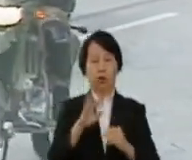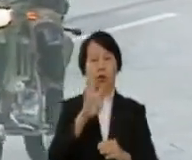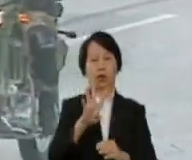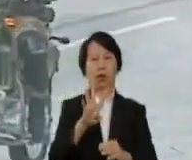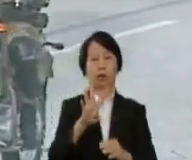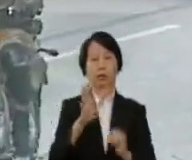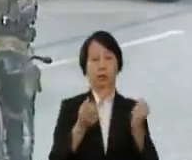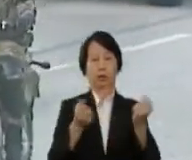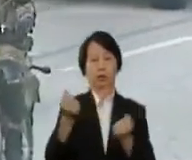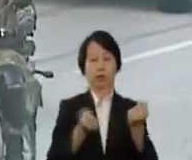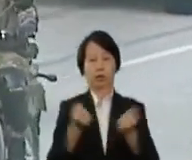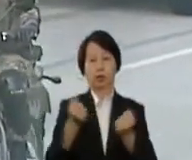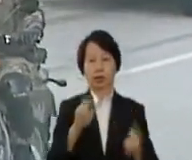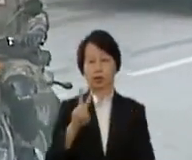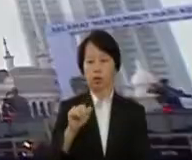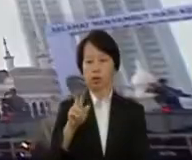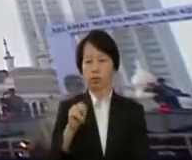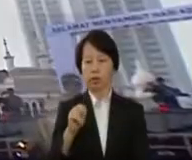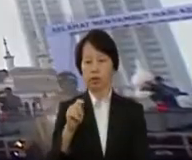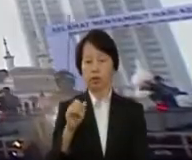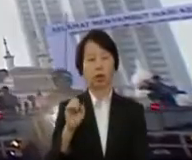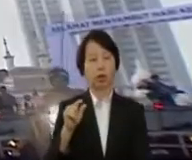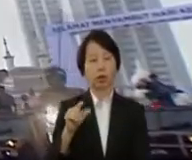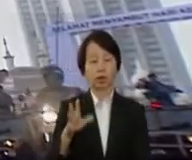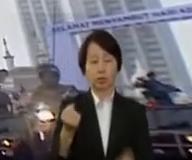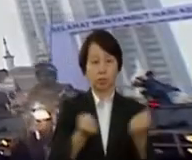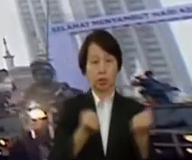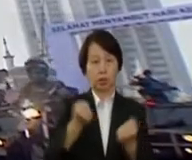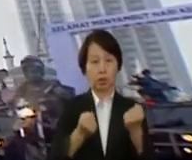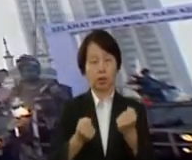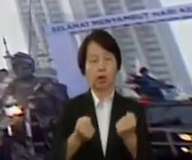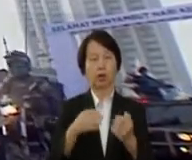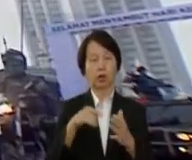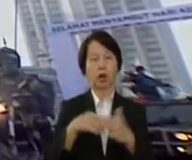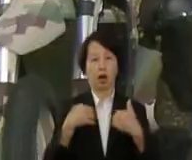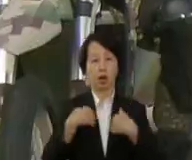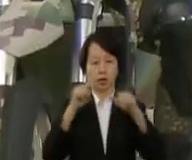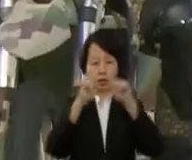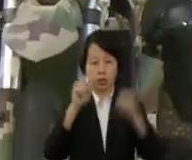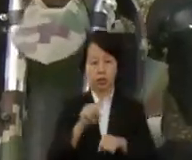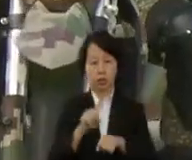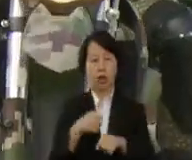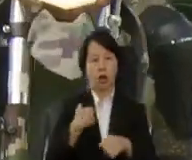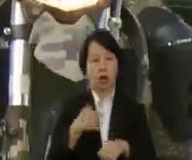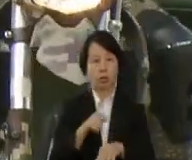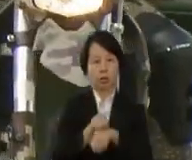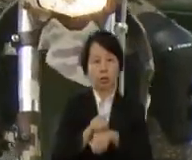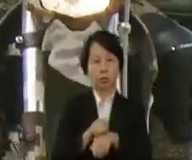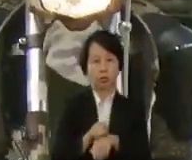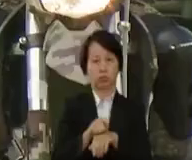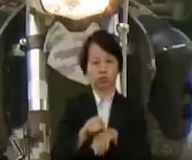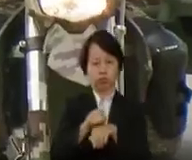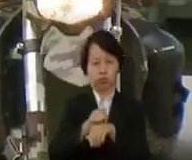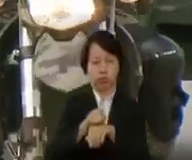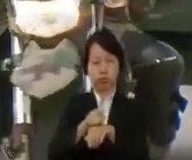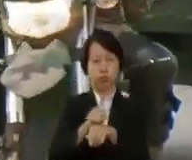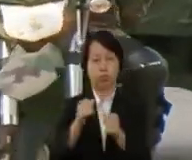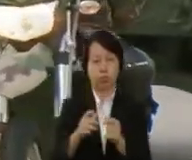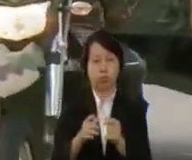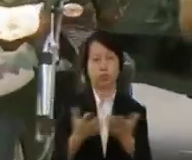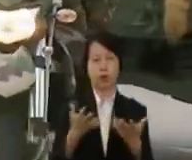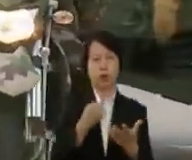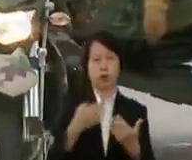buah kendaraan WAMTAC. Kendaraan ini dilengkapi dengan sistem persenjataan heavy machine gun